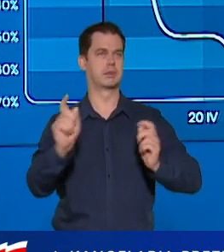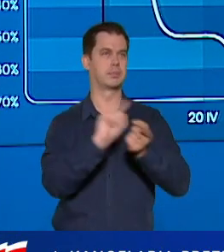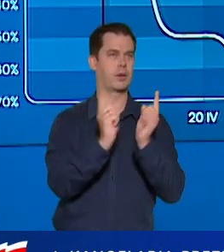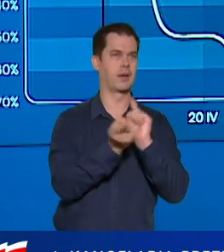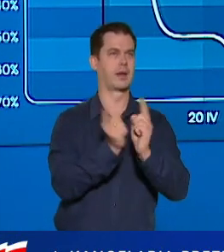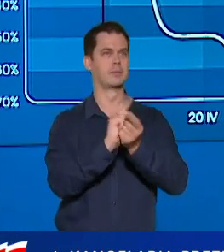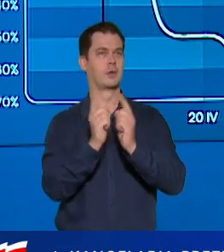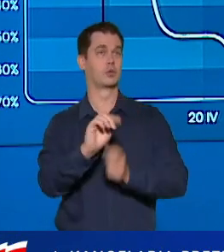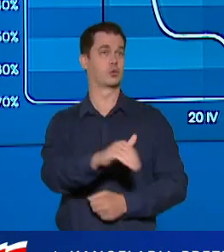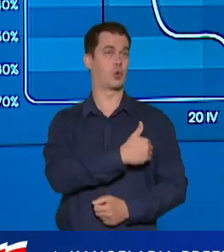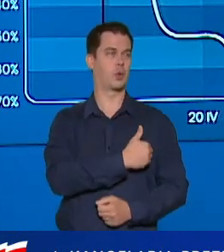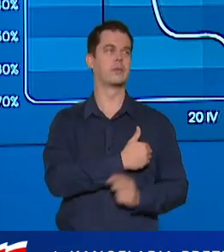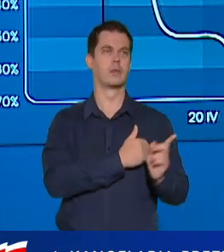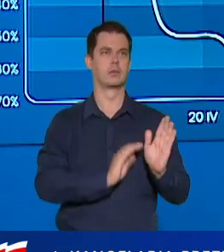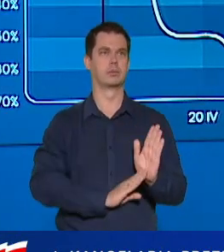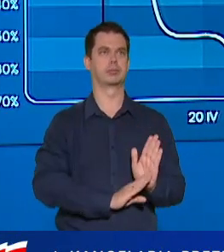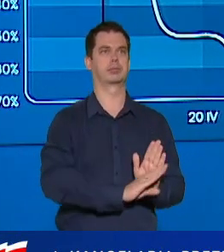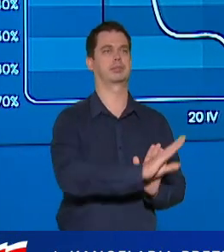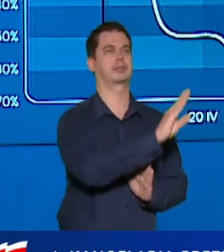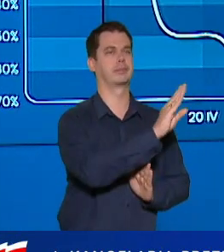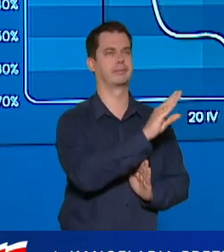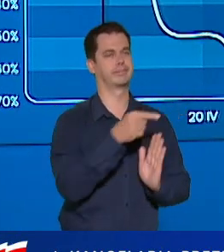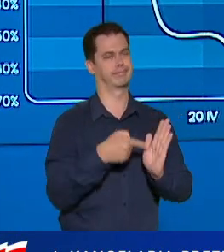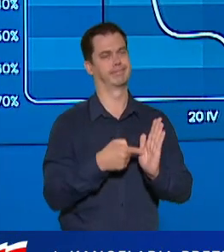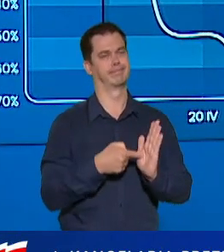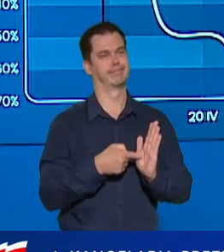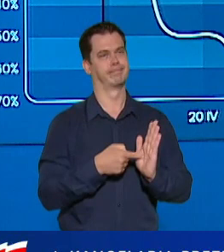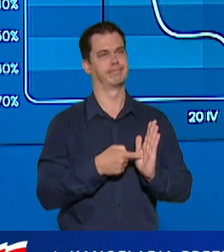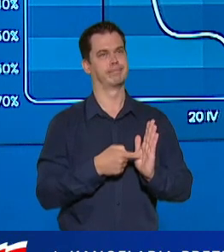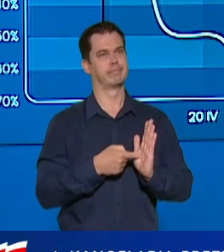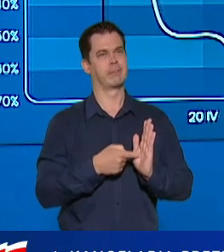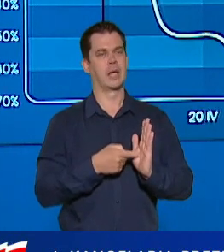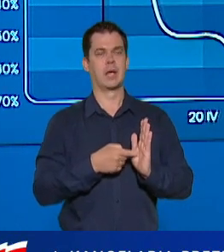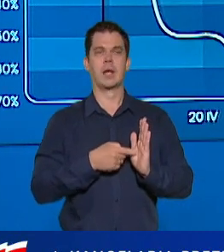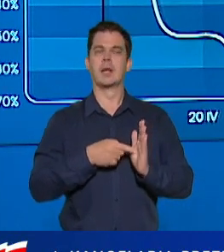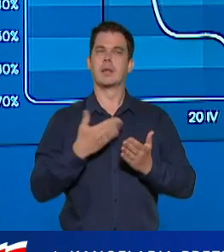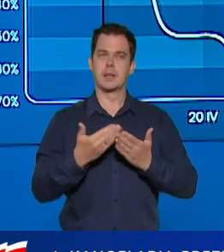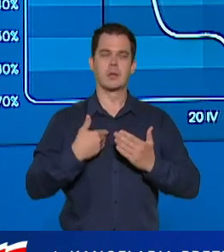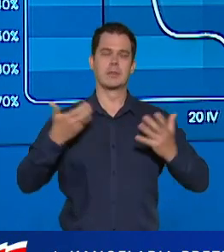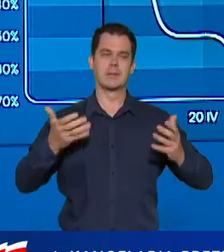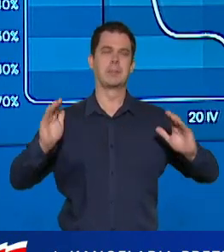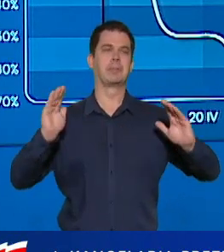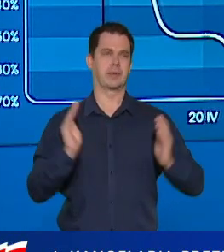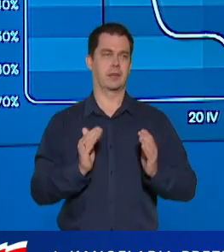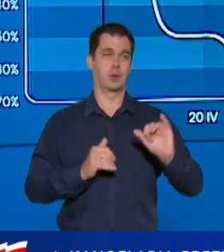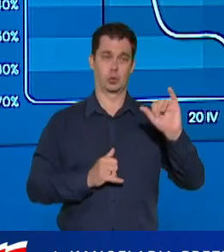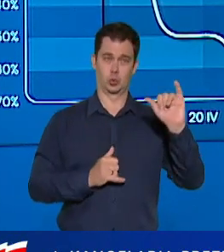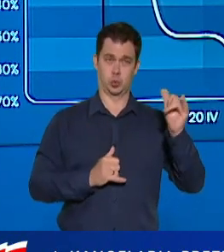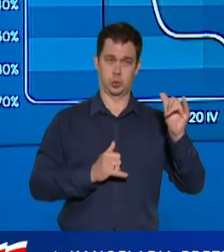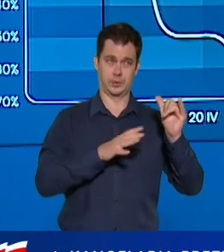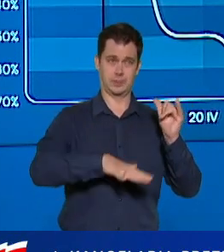te działania, które podejmujemy w zakresie ograniczenia edukacji, czyli w strefie